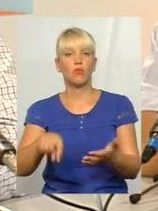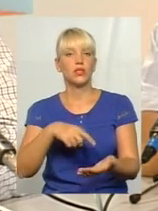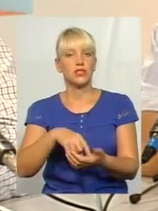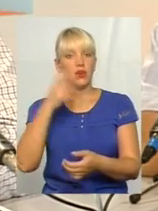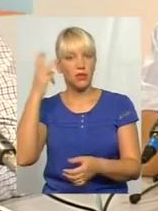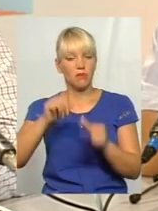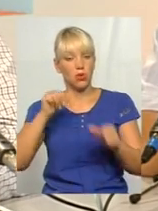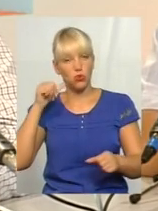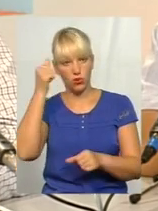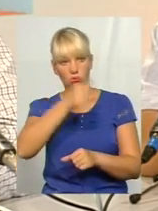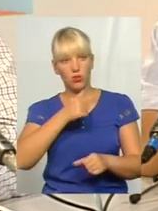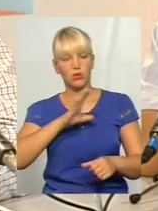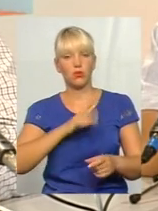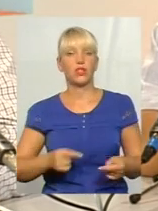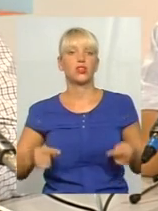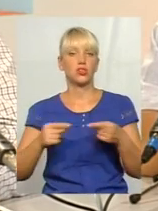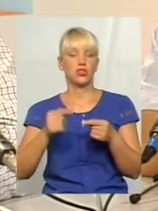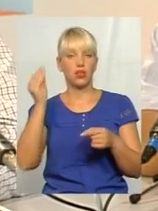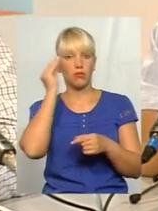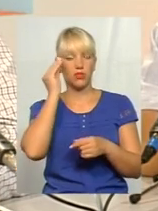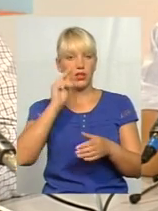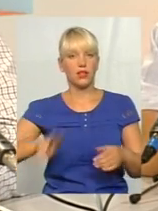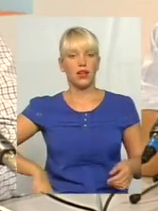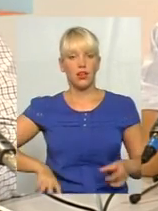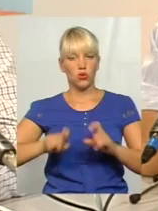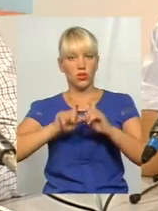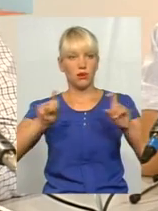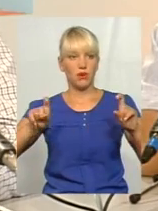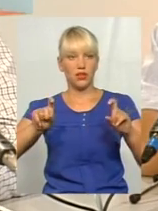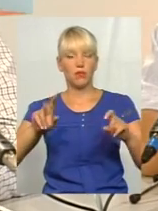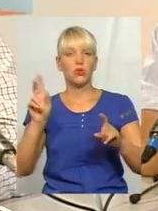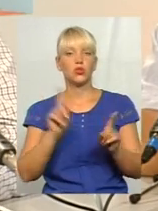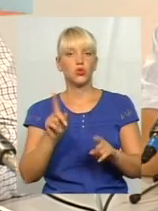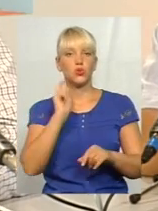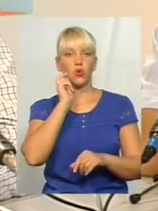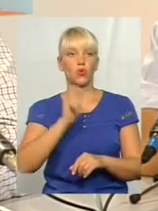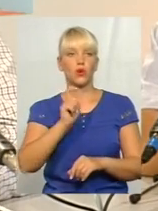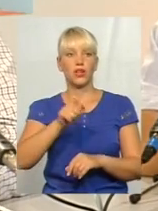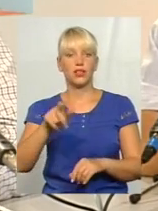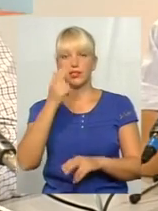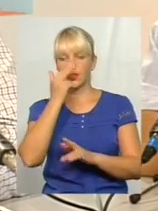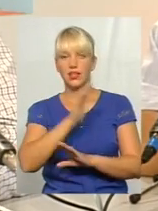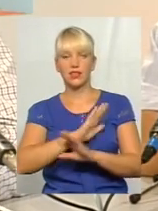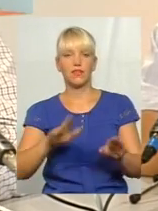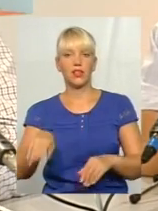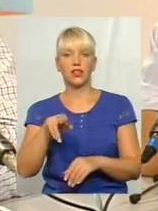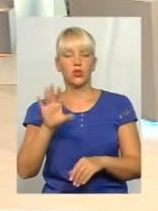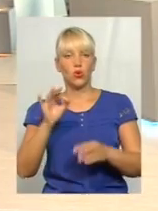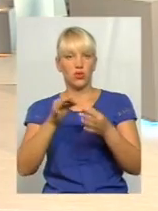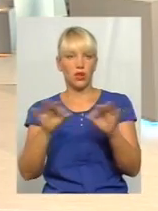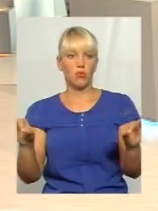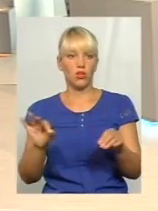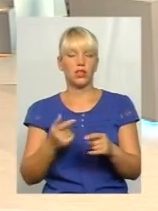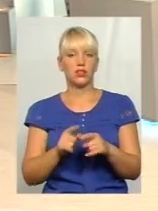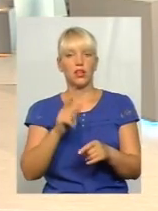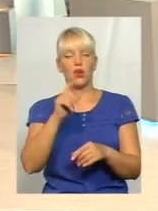Минулого року була чітка позиція директора Департаменту що українці не звикли до до демократії